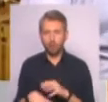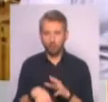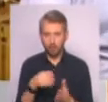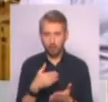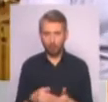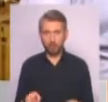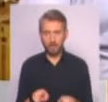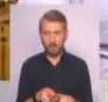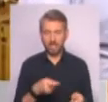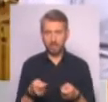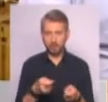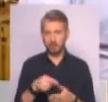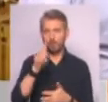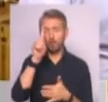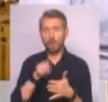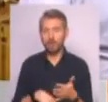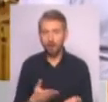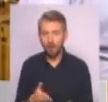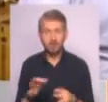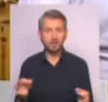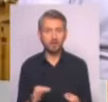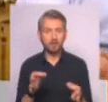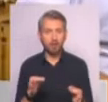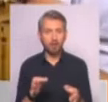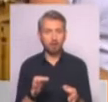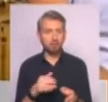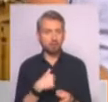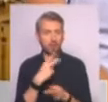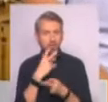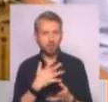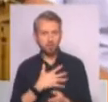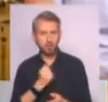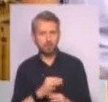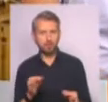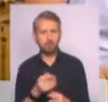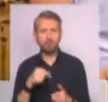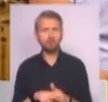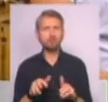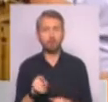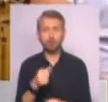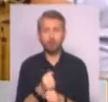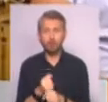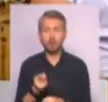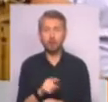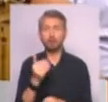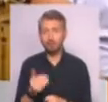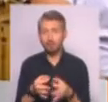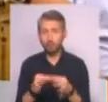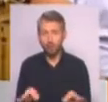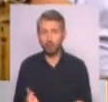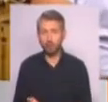таке керівництво, довіряє, ніяких, я не бачу ні протестів, нічого. В чому справа? Вони роблять те, що їм